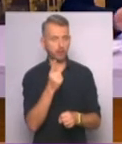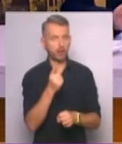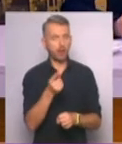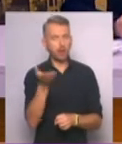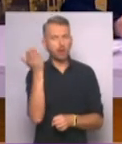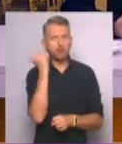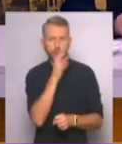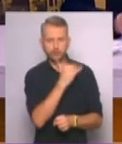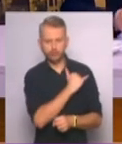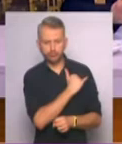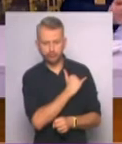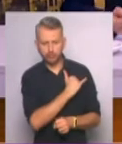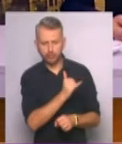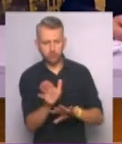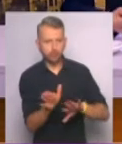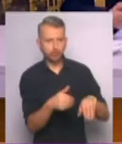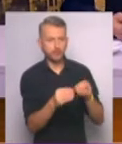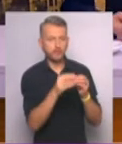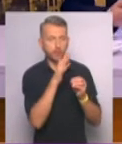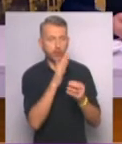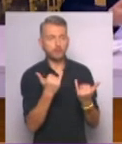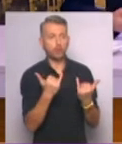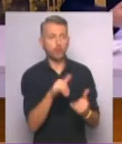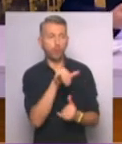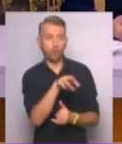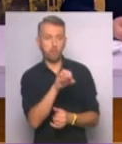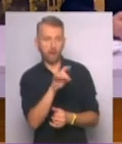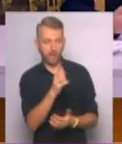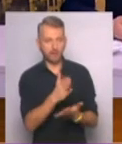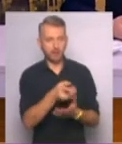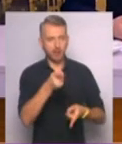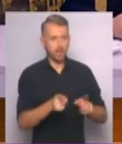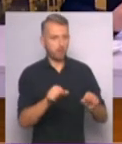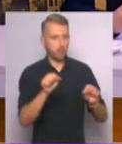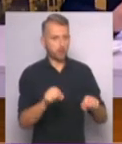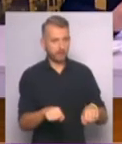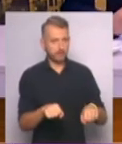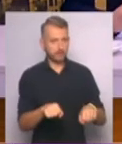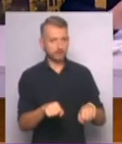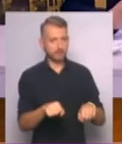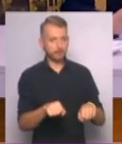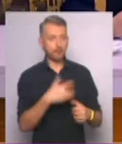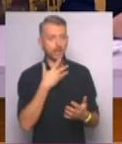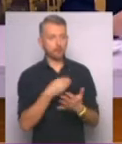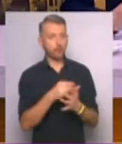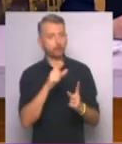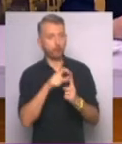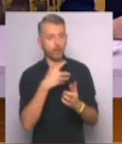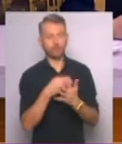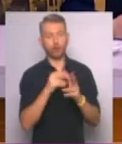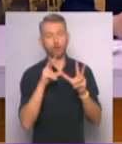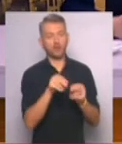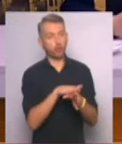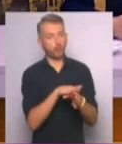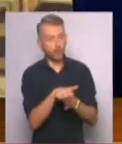пройшло 10 років, і сьогодні у мера є реальна можливість свої слова, свою обіцянку